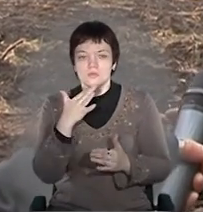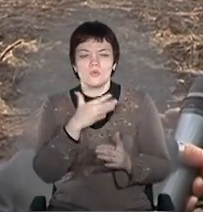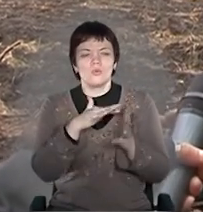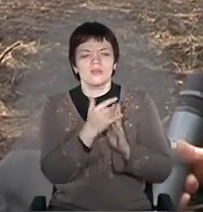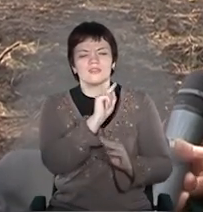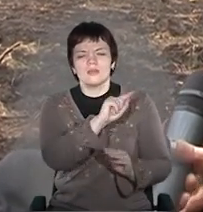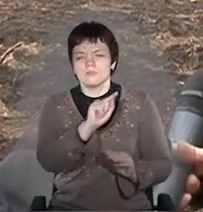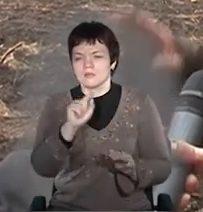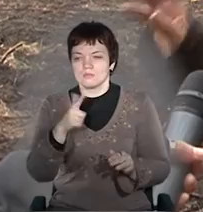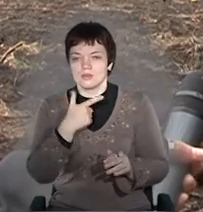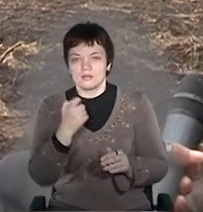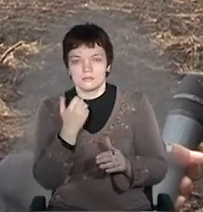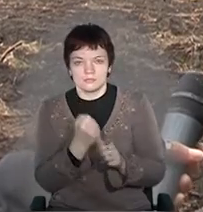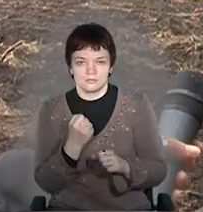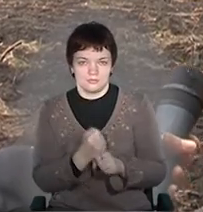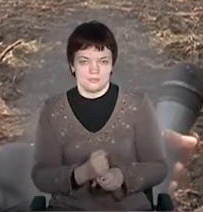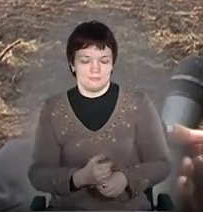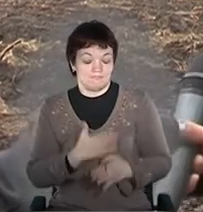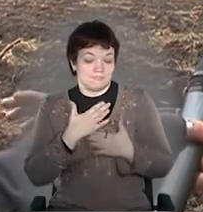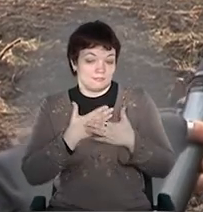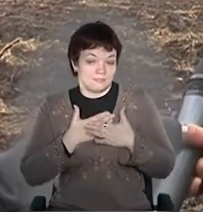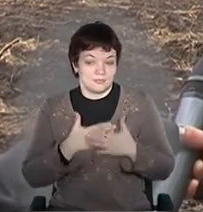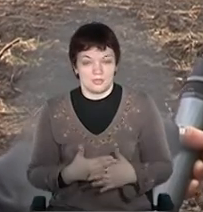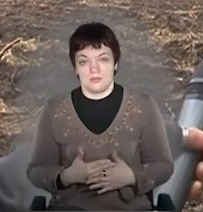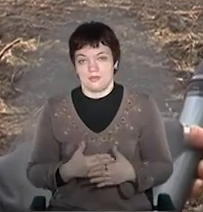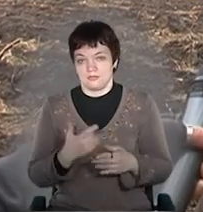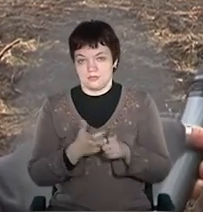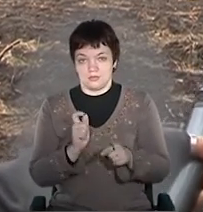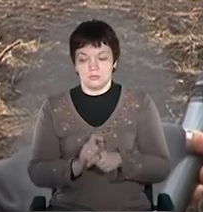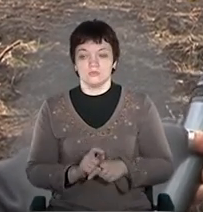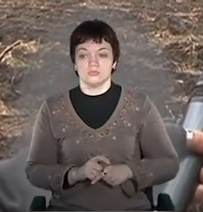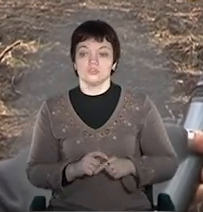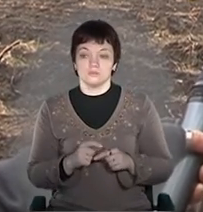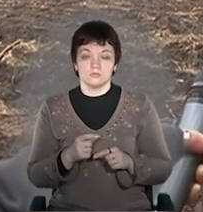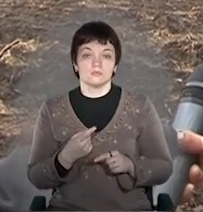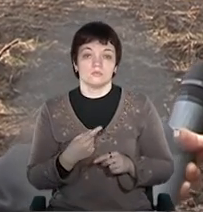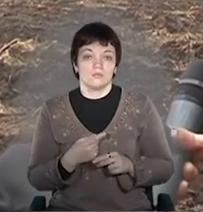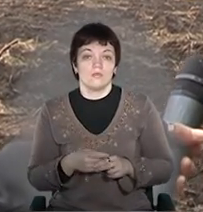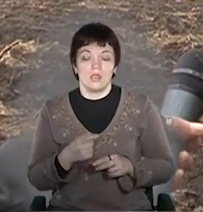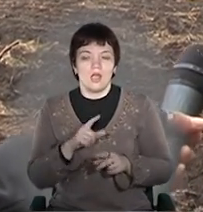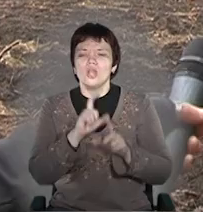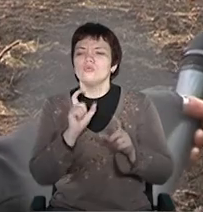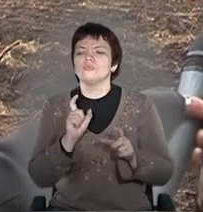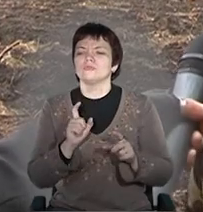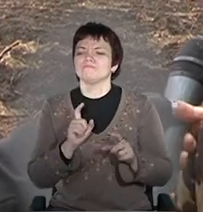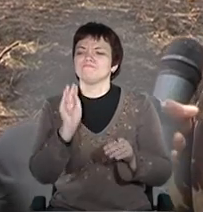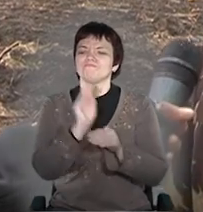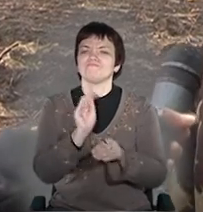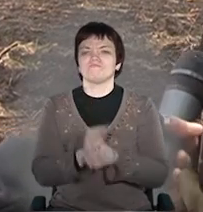зробив. От і ліс ми цей разом посадимо. Да. А що люди кажуть,